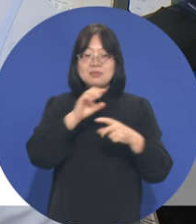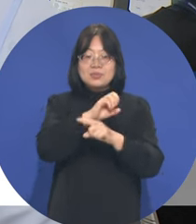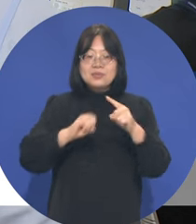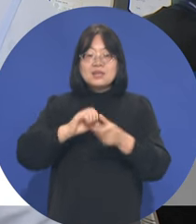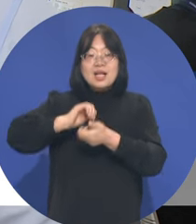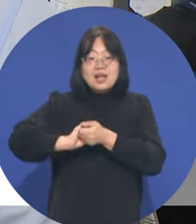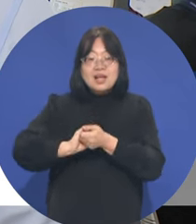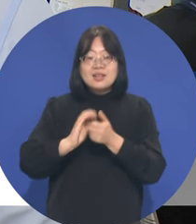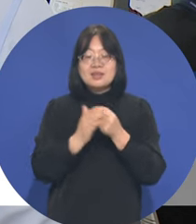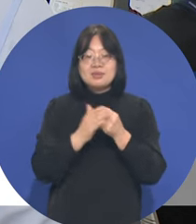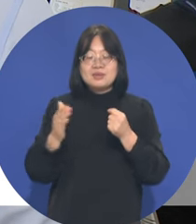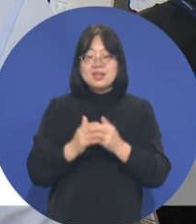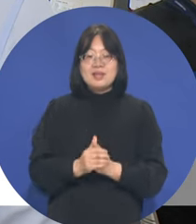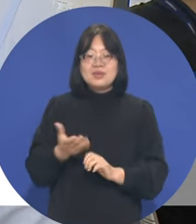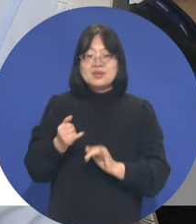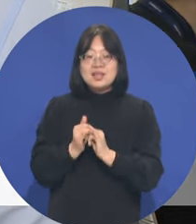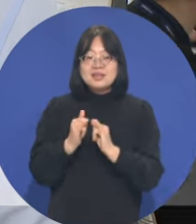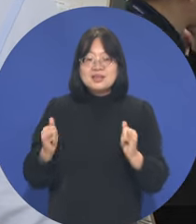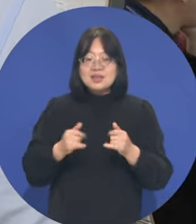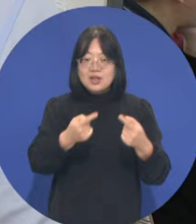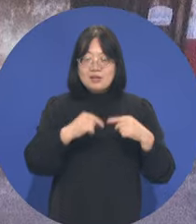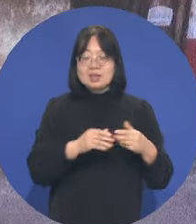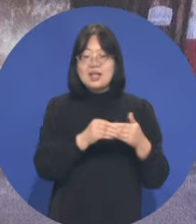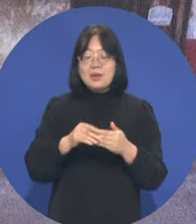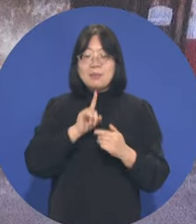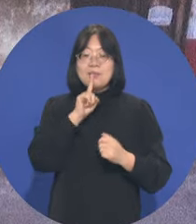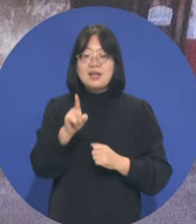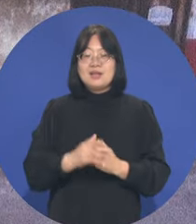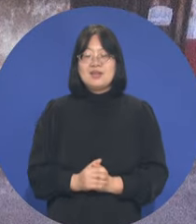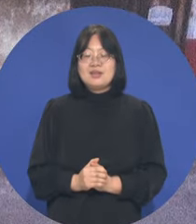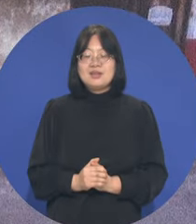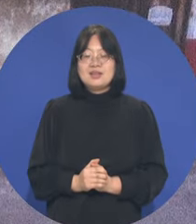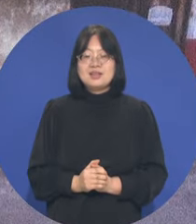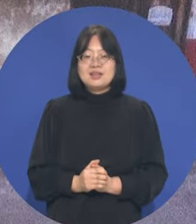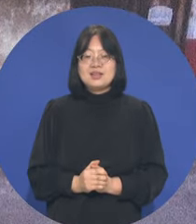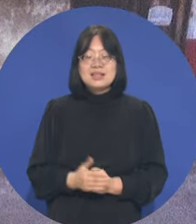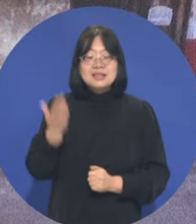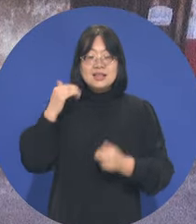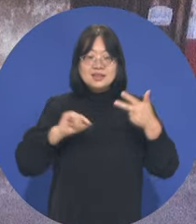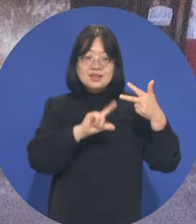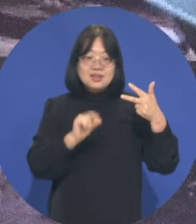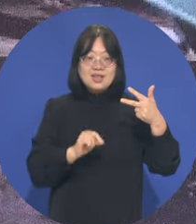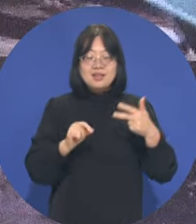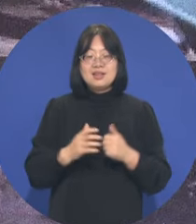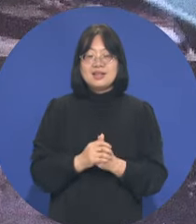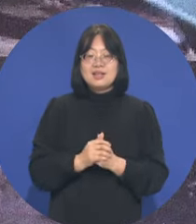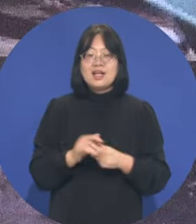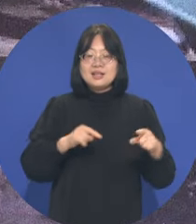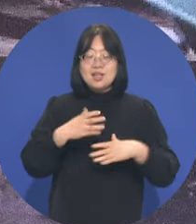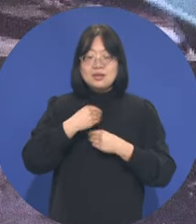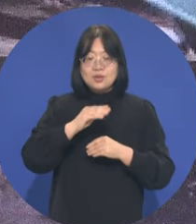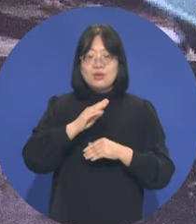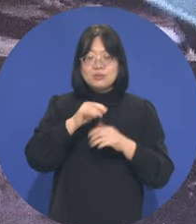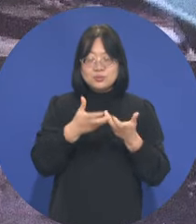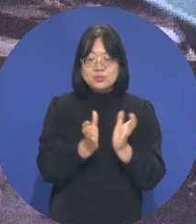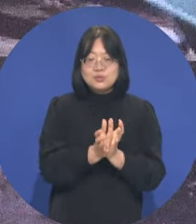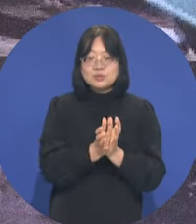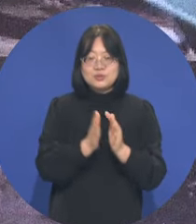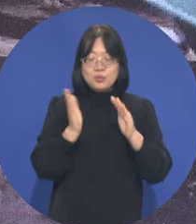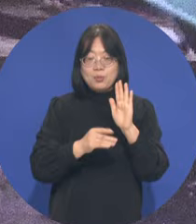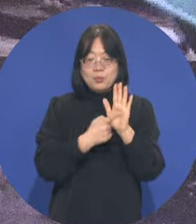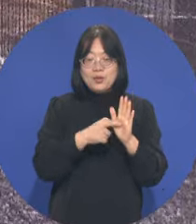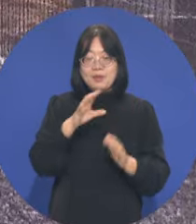하자 그래서 소유자들의 참여를 이끌어내자 이외도 지난 7월에는 행정안전부 공무에 선정도 국비